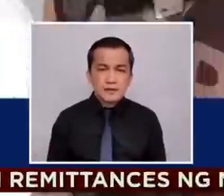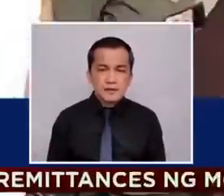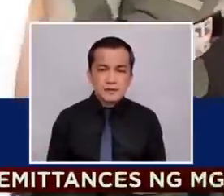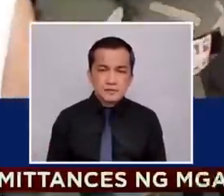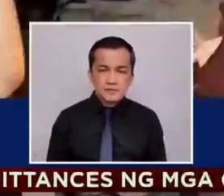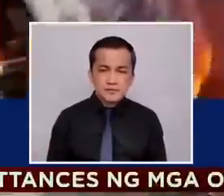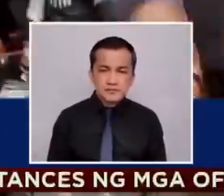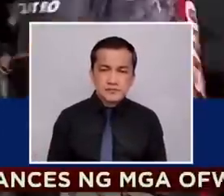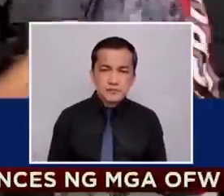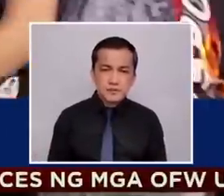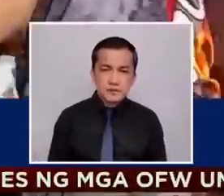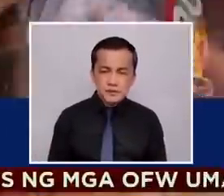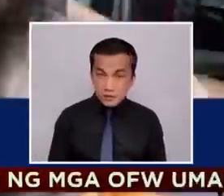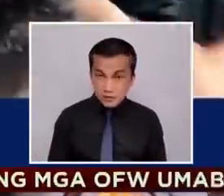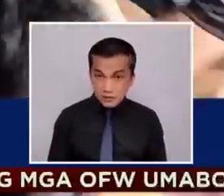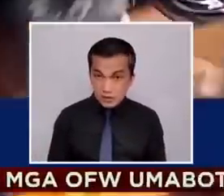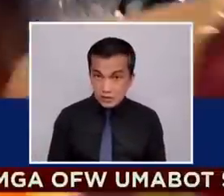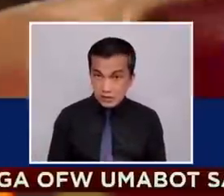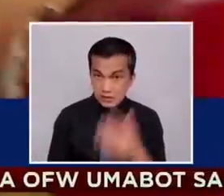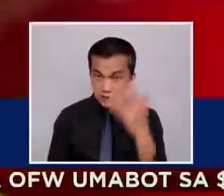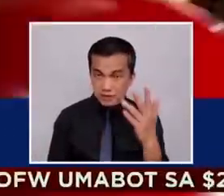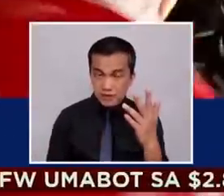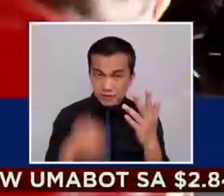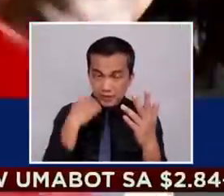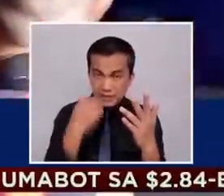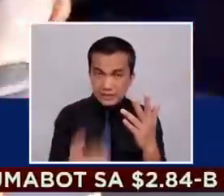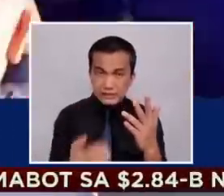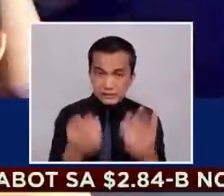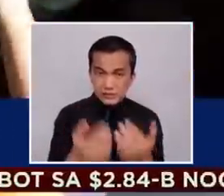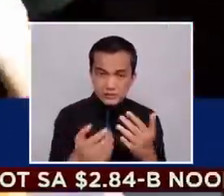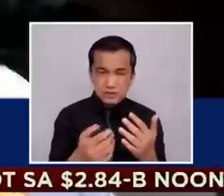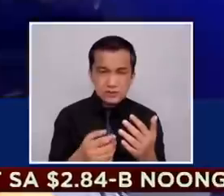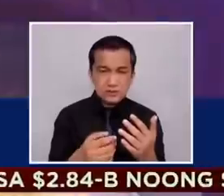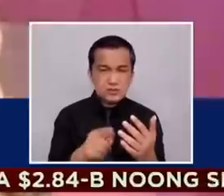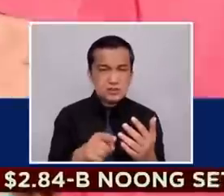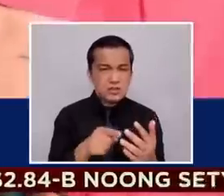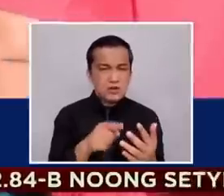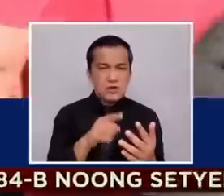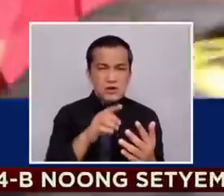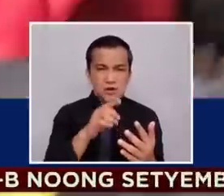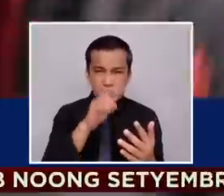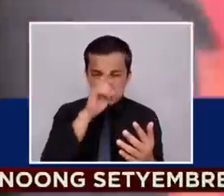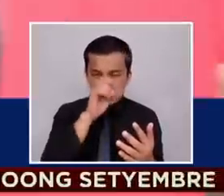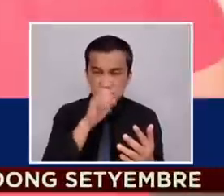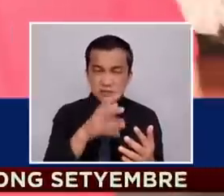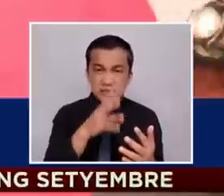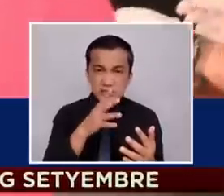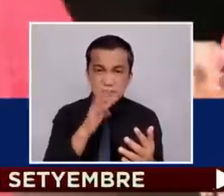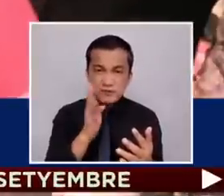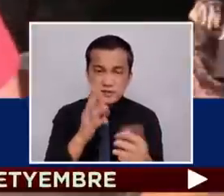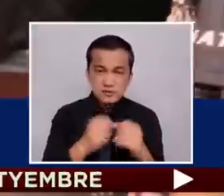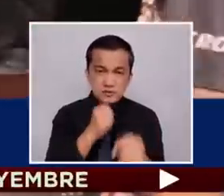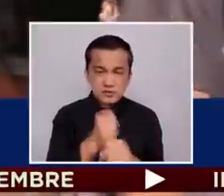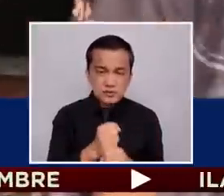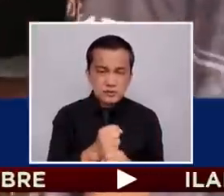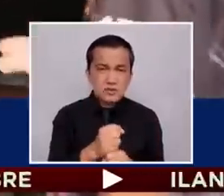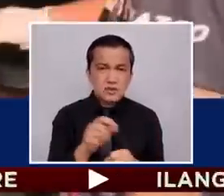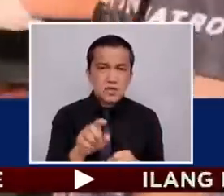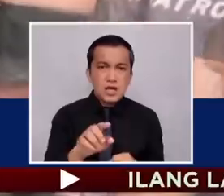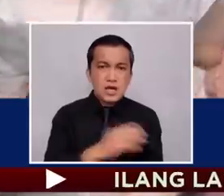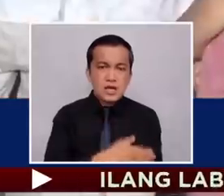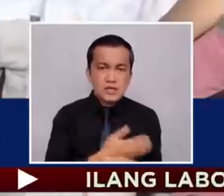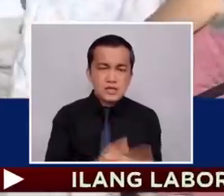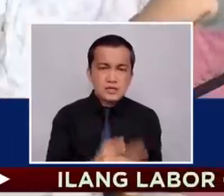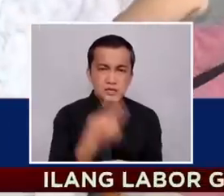5 ang namatay sa sunog. Kabilang ang 40 anyos na ginang at ang 2 taong gulang niyang anak na